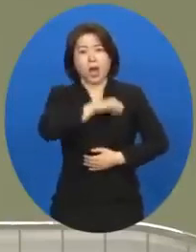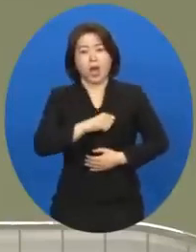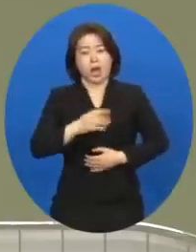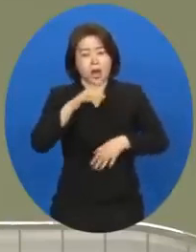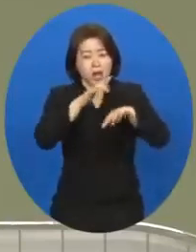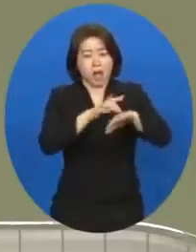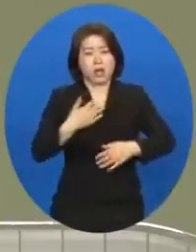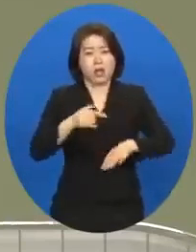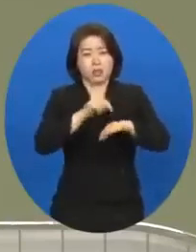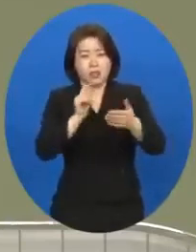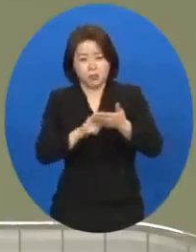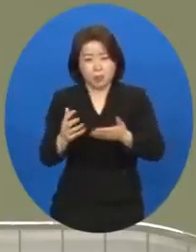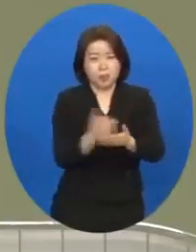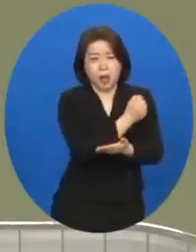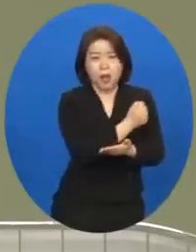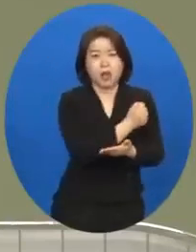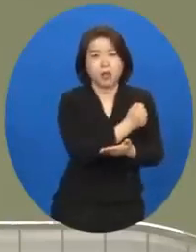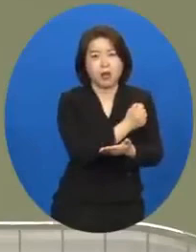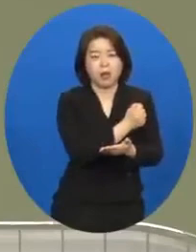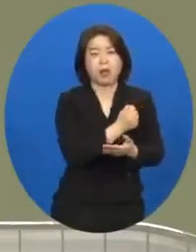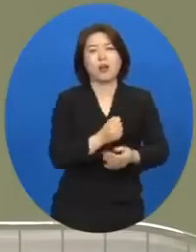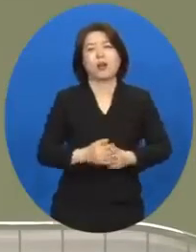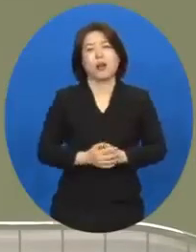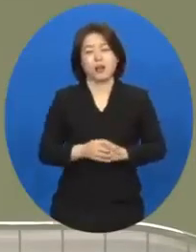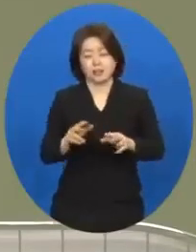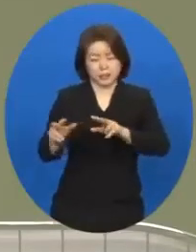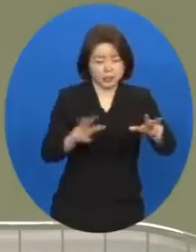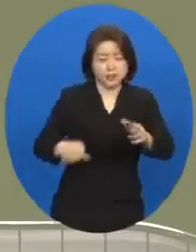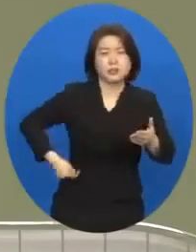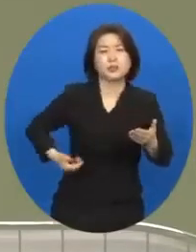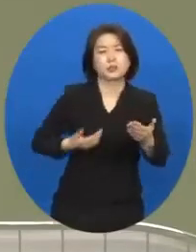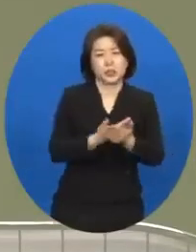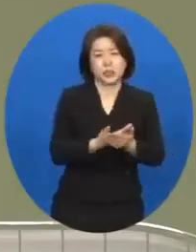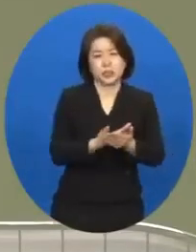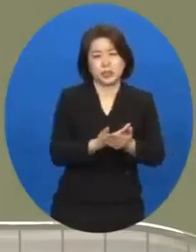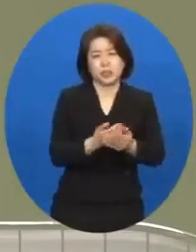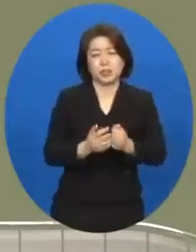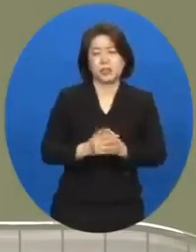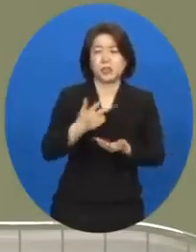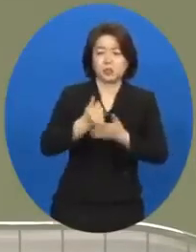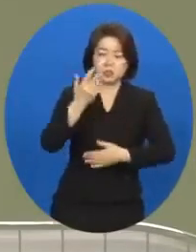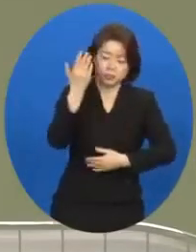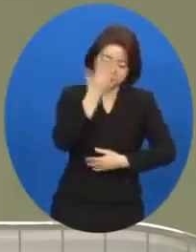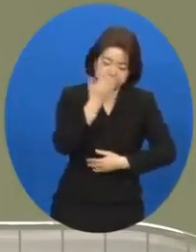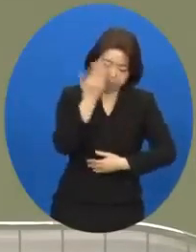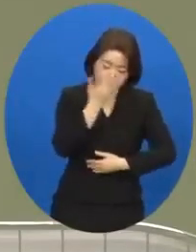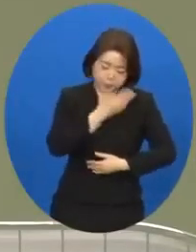오늘 사로잡고 있구나. 그래서 즉시 회개하고 주님의 정결함을